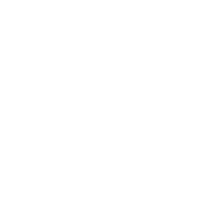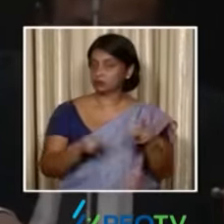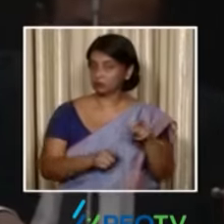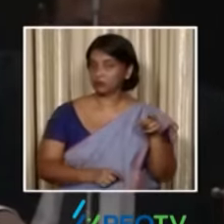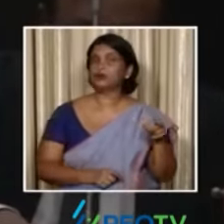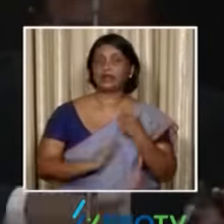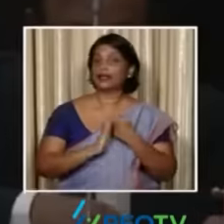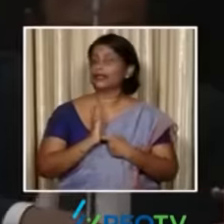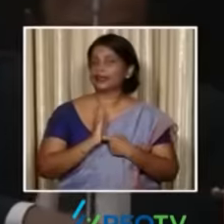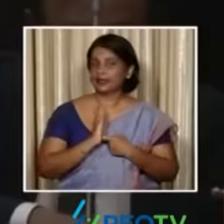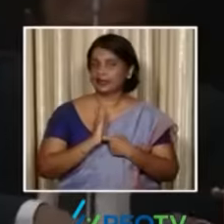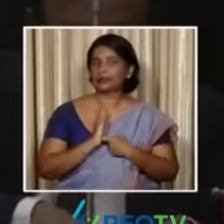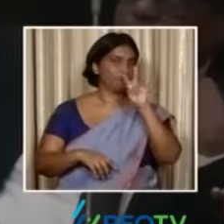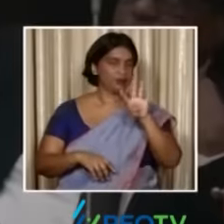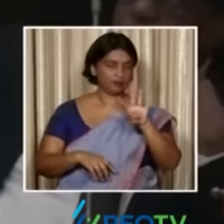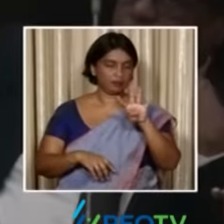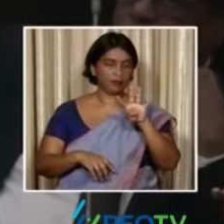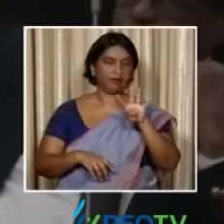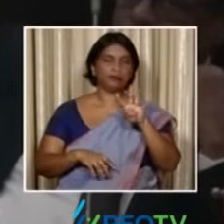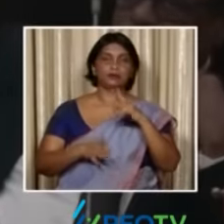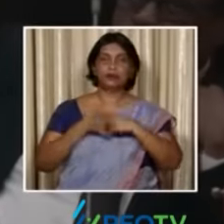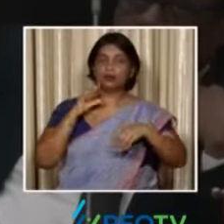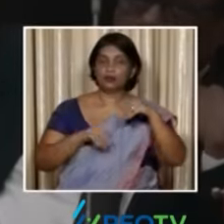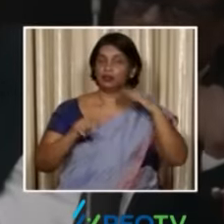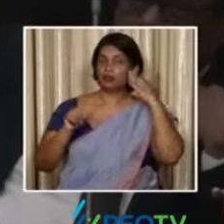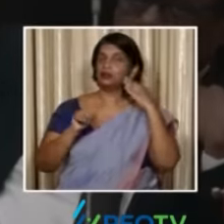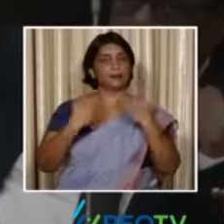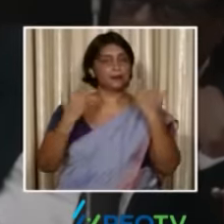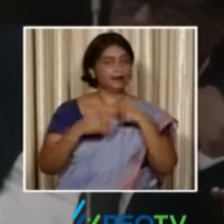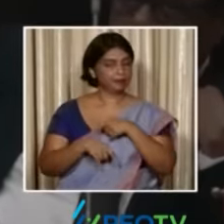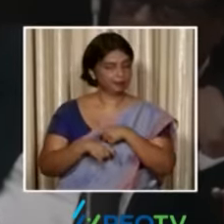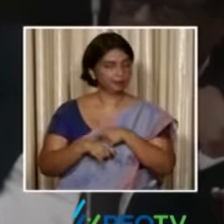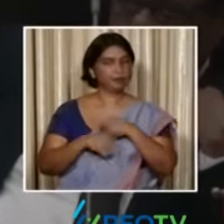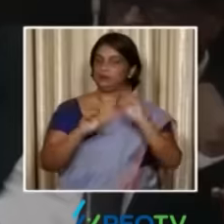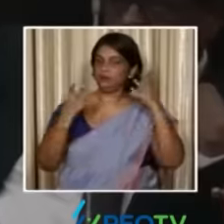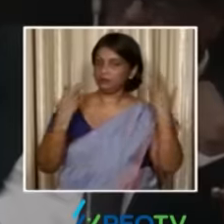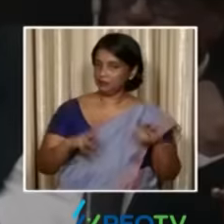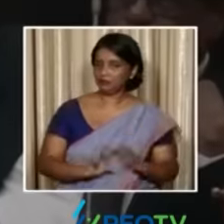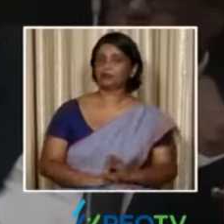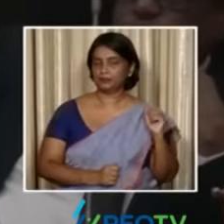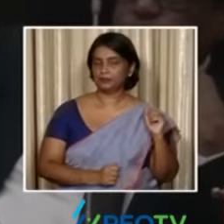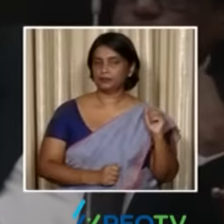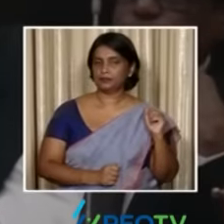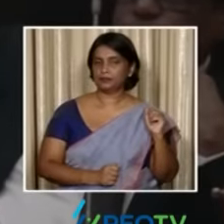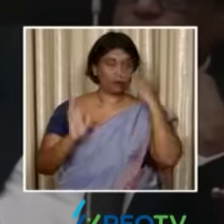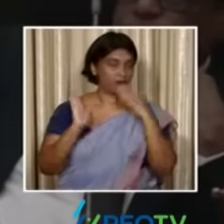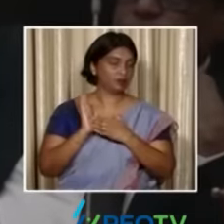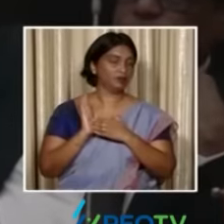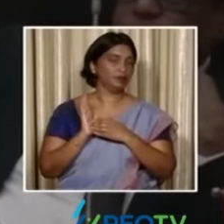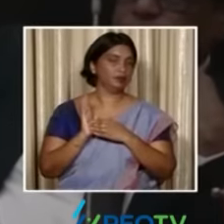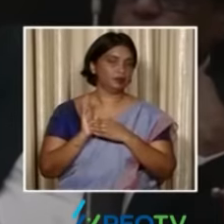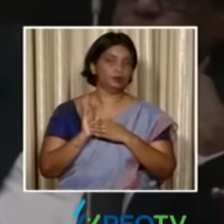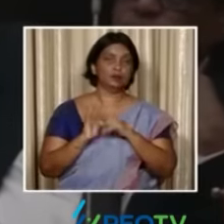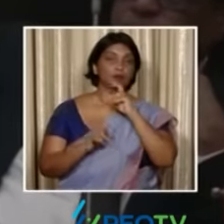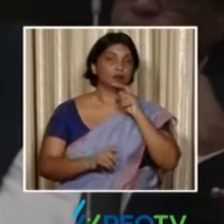නියෝගය නීතියෙන් වළංගු නොවේ. මැතිවරණය සම්බන්ධයෙන් කැසට් පත්‍රයක් නිකුත් කර තිබෙනවා. අප පොලිස්පති සම්බන්ධව